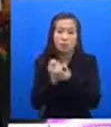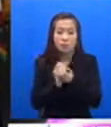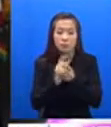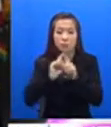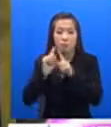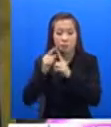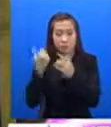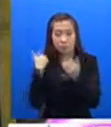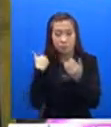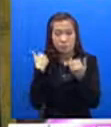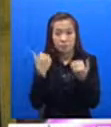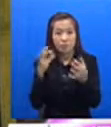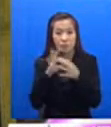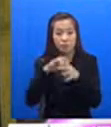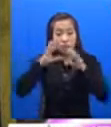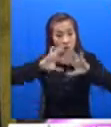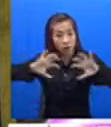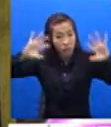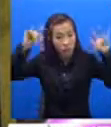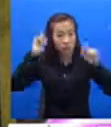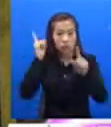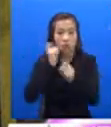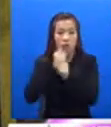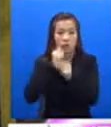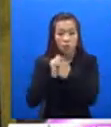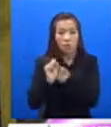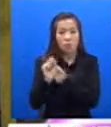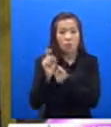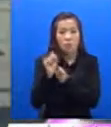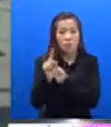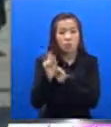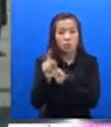ทันทีจึงอยากให้รัฐบาลดำเนินการเร่งด่วน